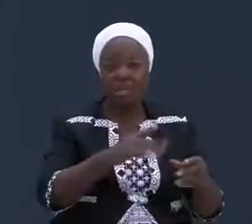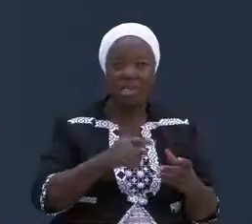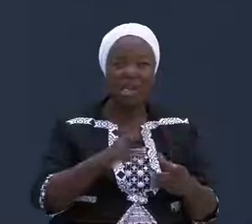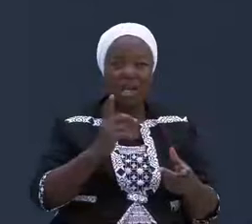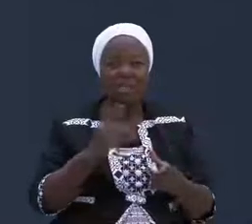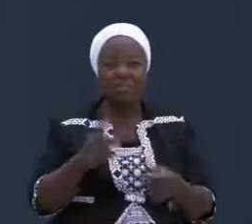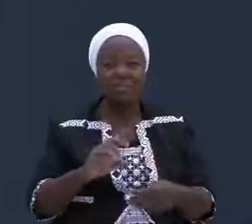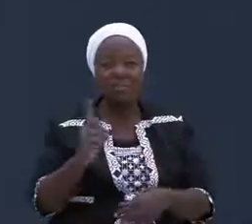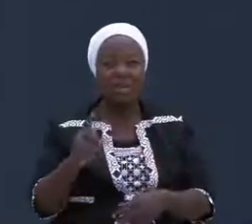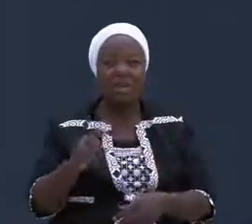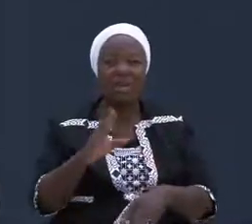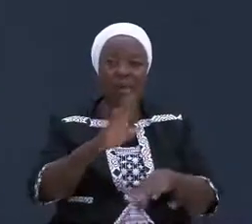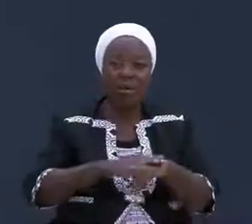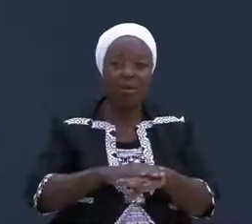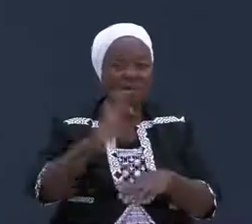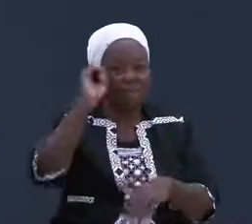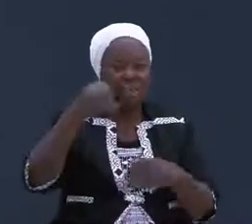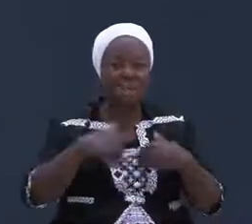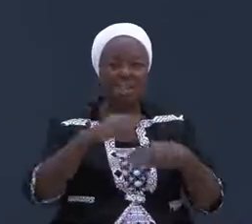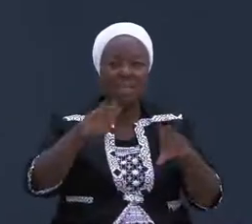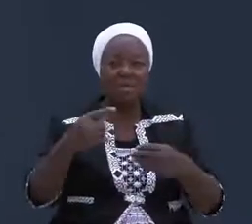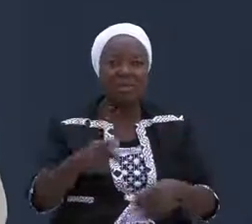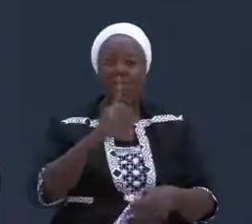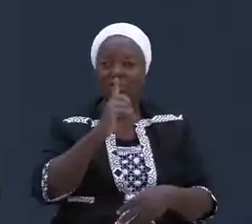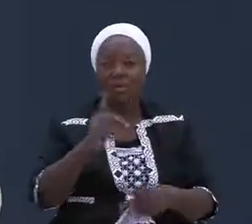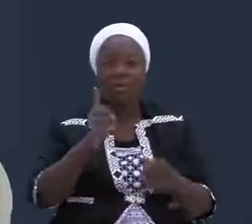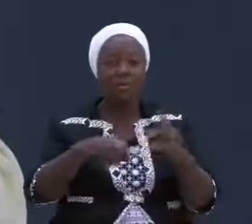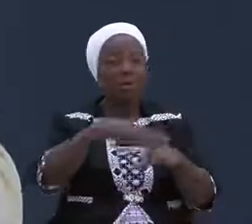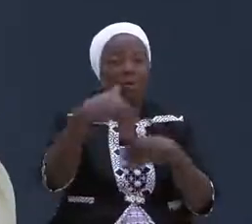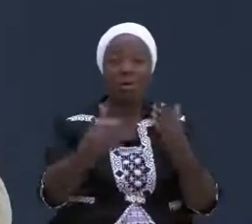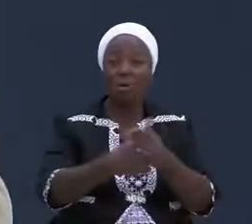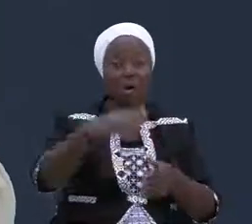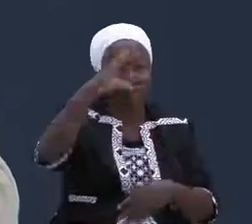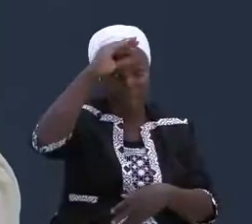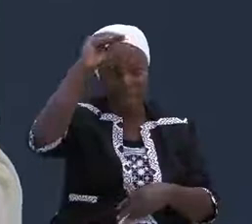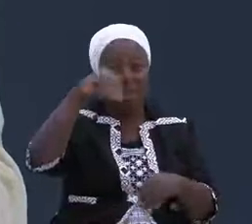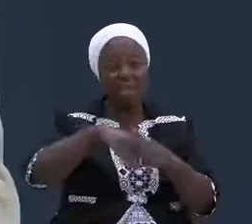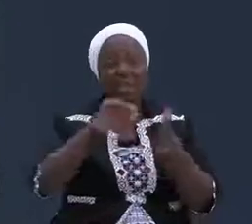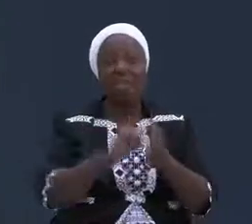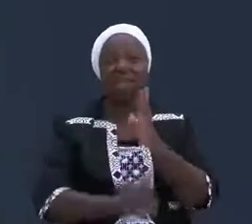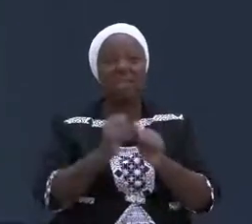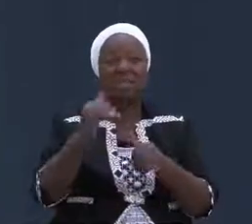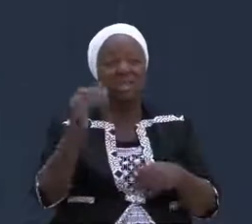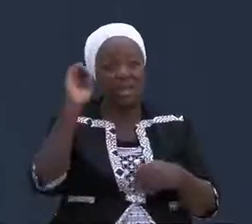il a donné à tous une preuve certaine en le ressuscitant